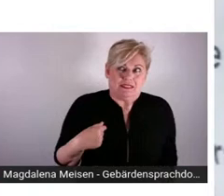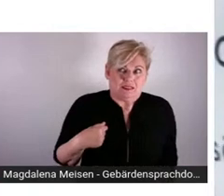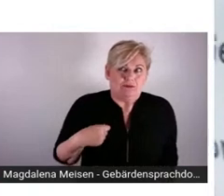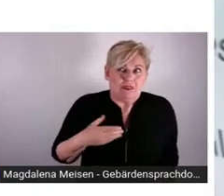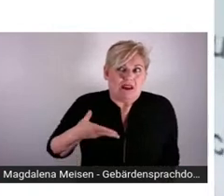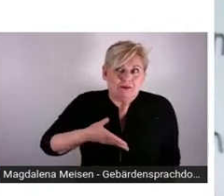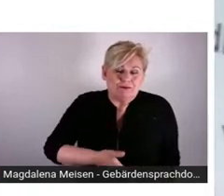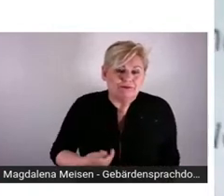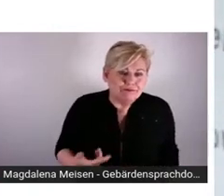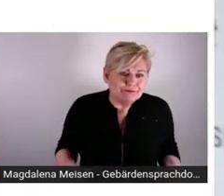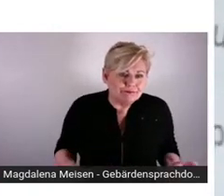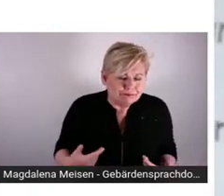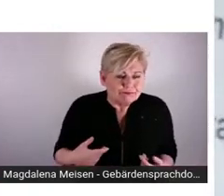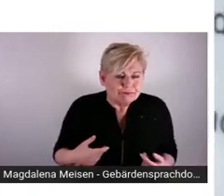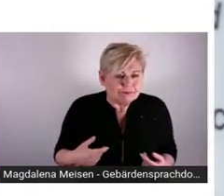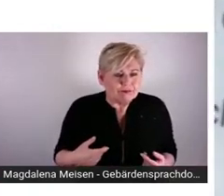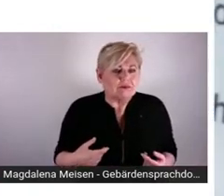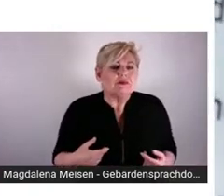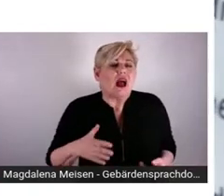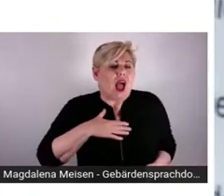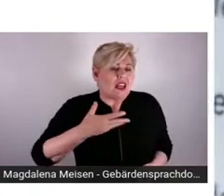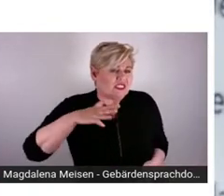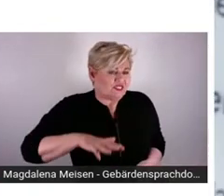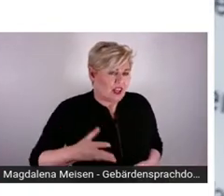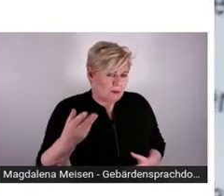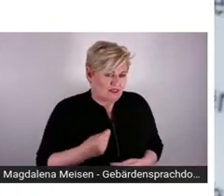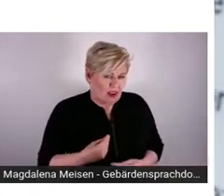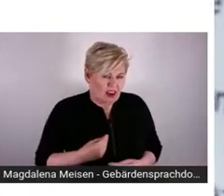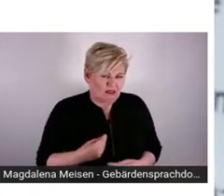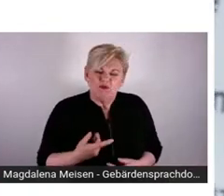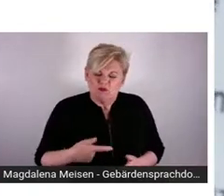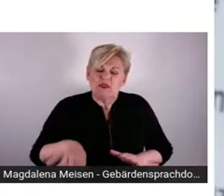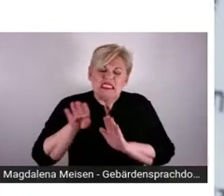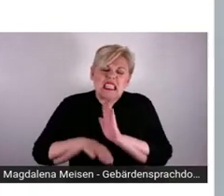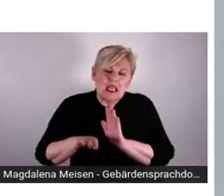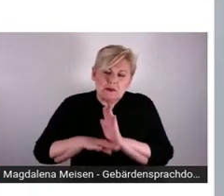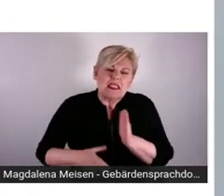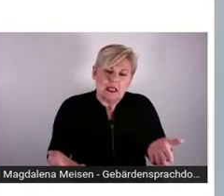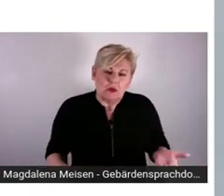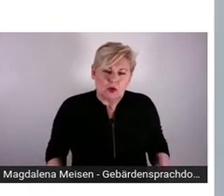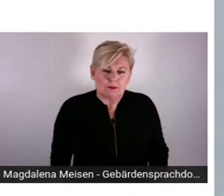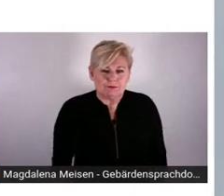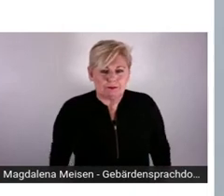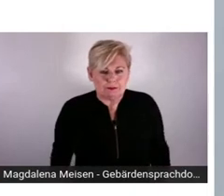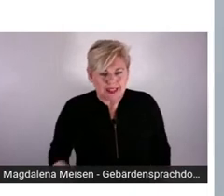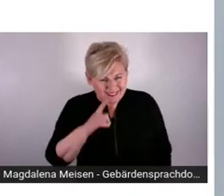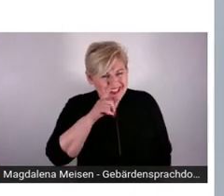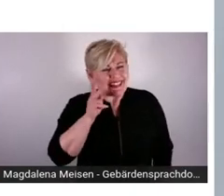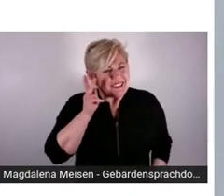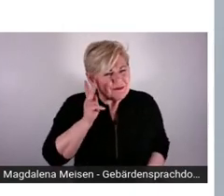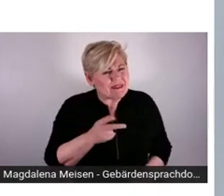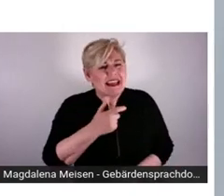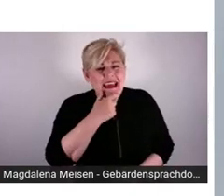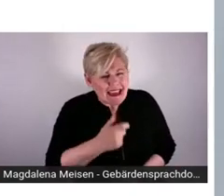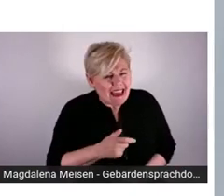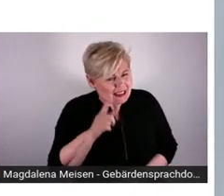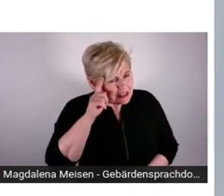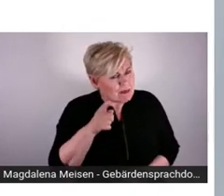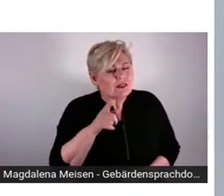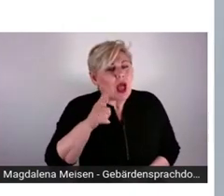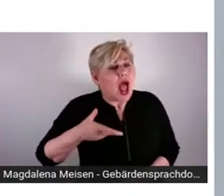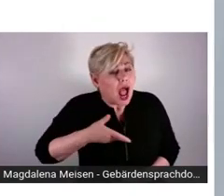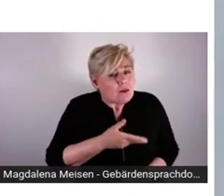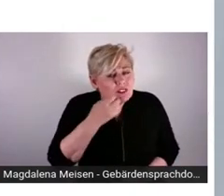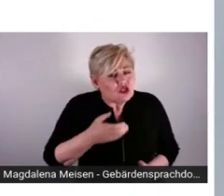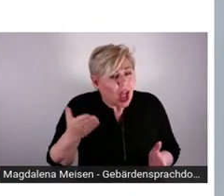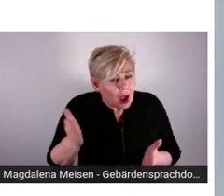ist diskriminierend und verhindert, dass überhaupt diese Zugänge gewährt werden. Wenn Sie es wirklich ernst meinen und Armut abschaffen wollen, dann brauchen